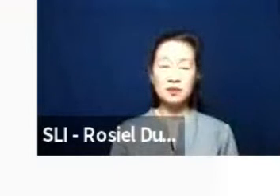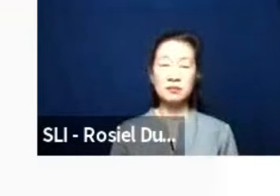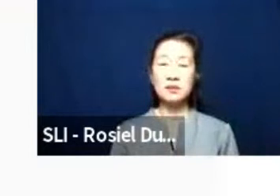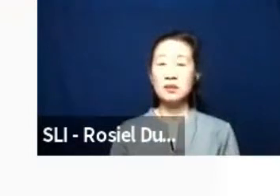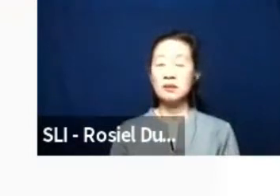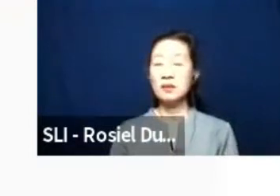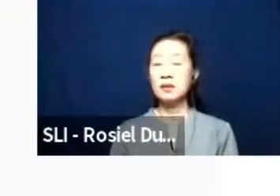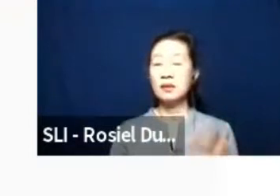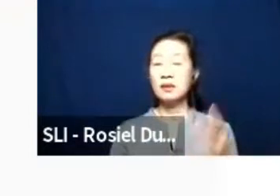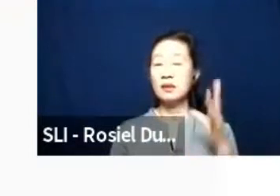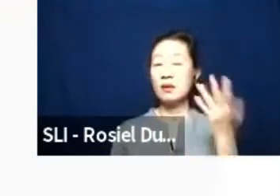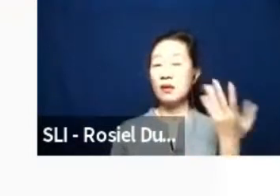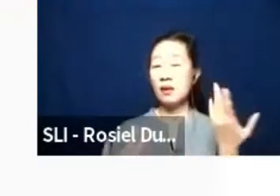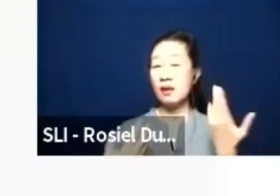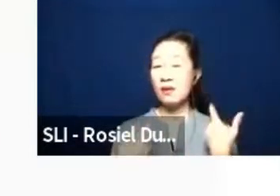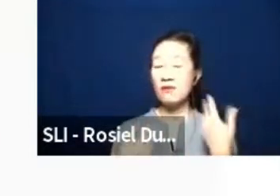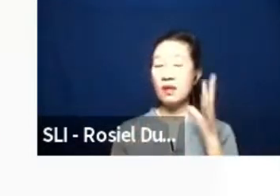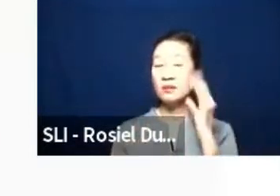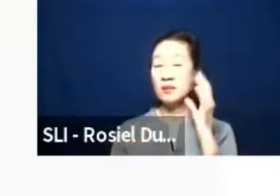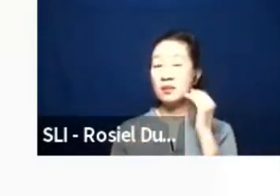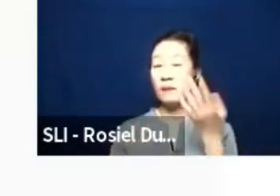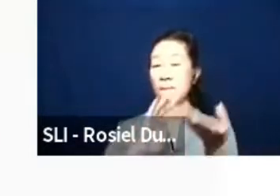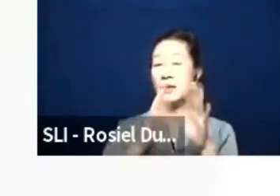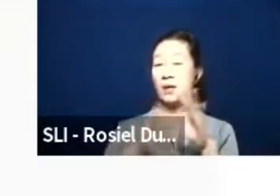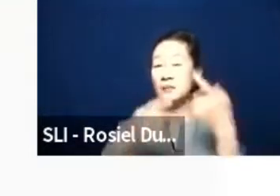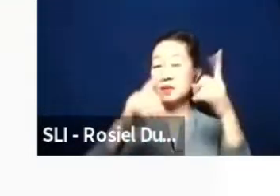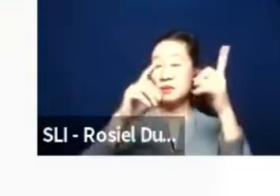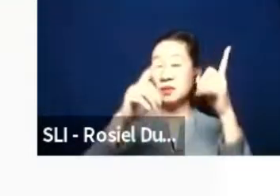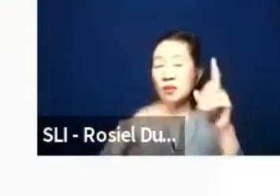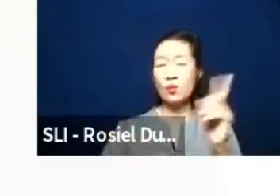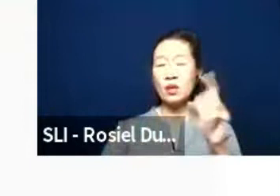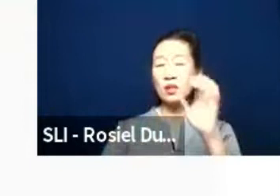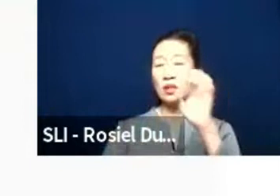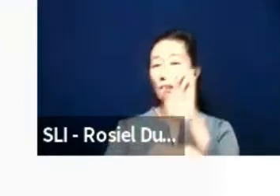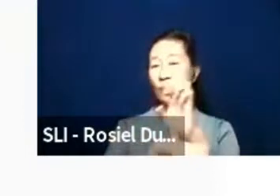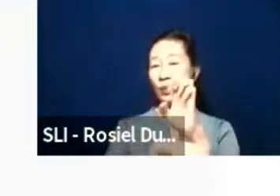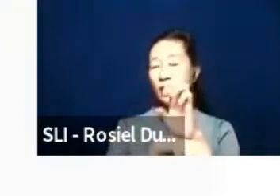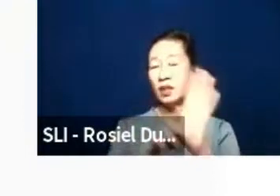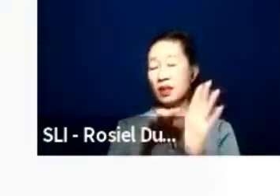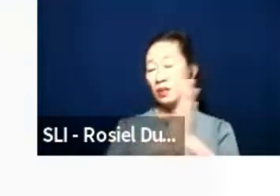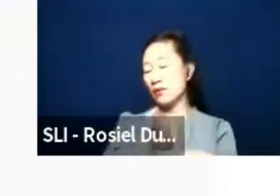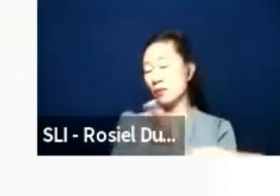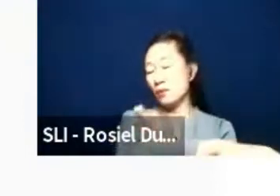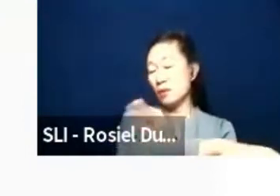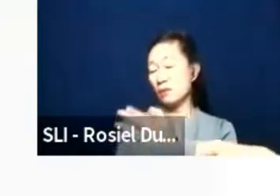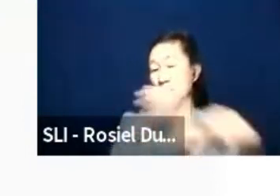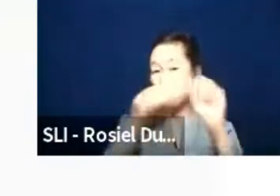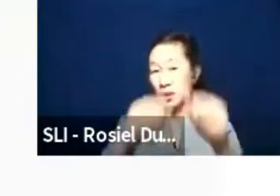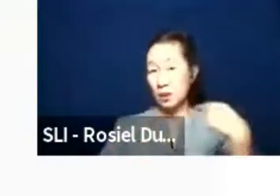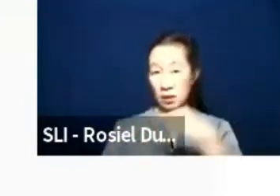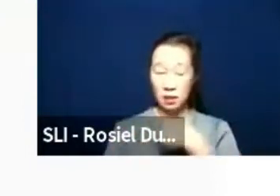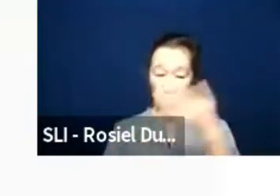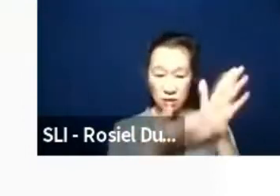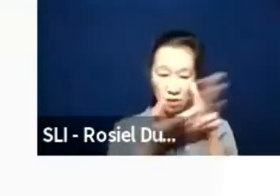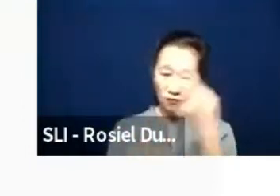ma-undergo para mas maging successful, at ano yung employment development na pwede natin ibahagi